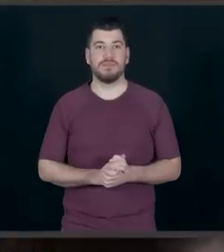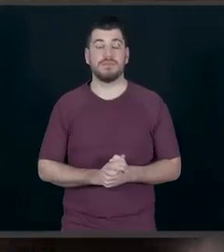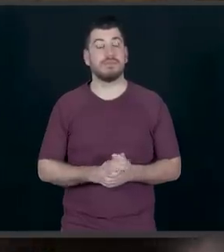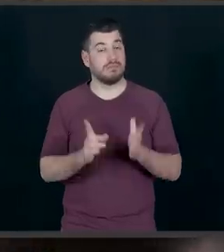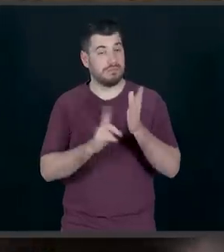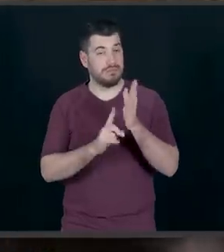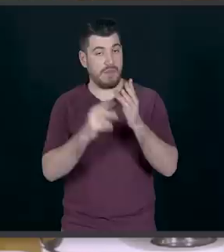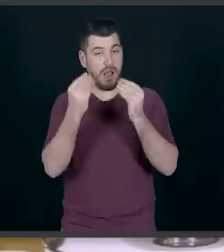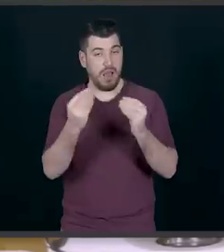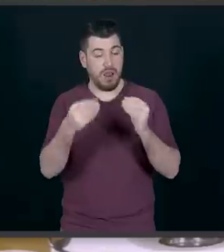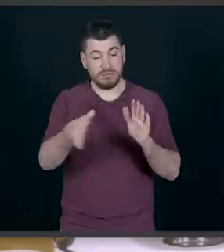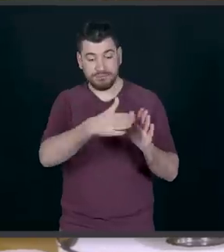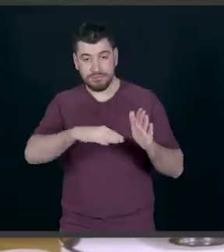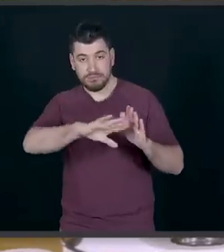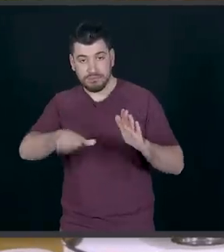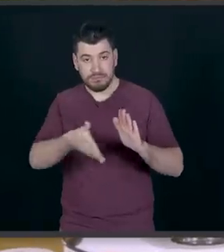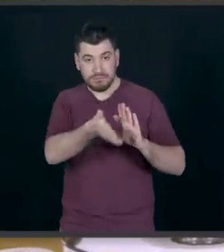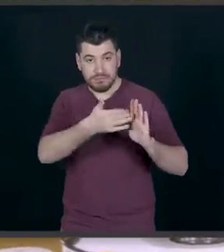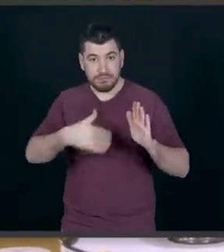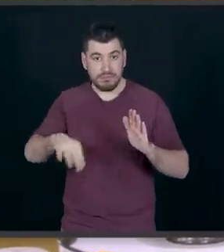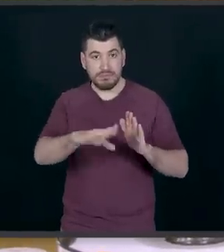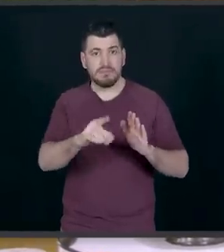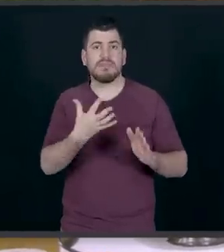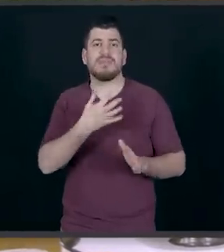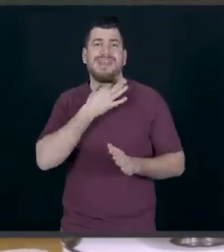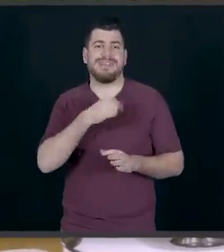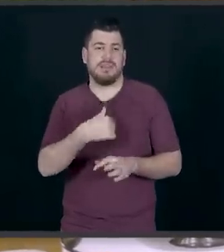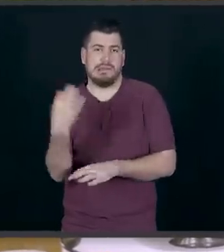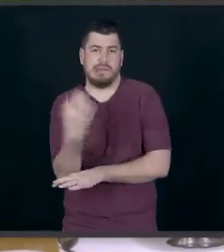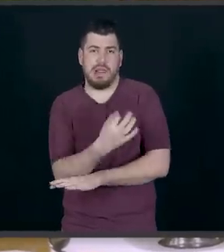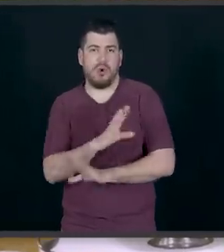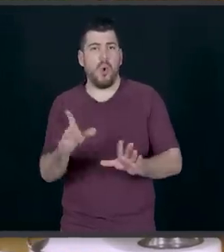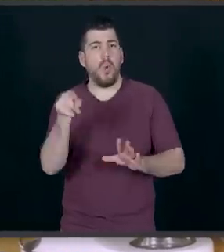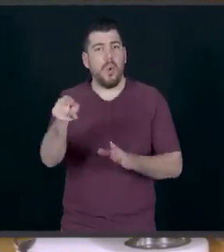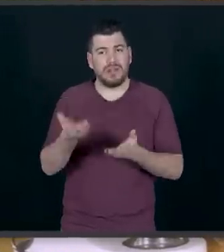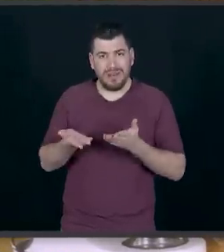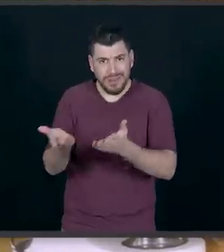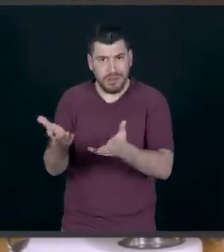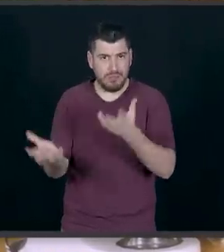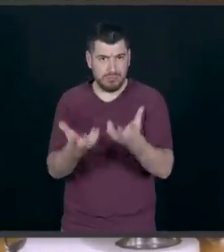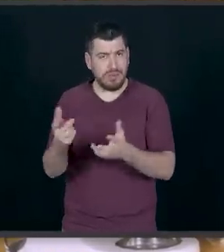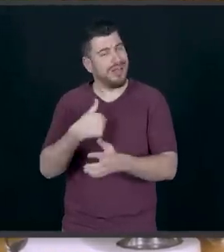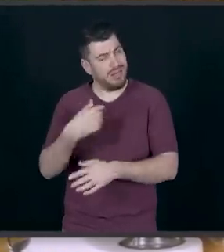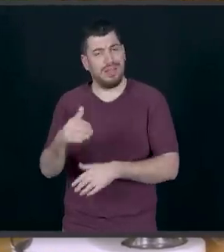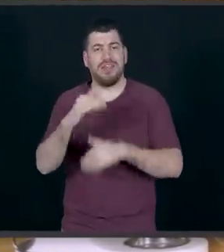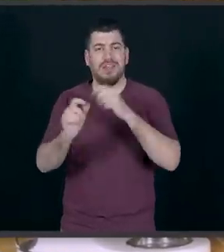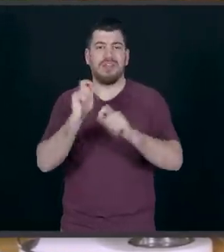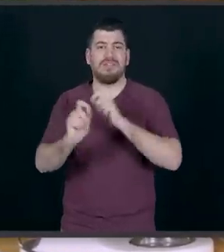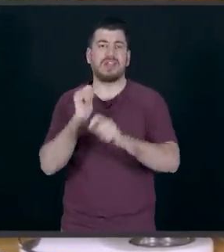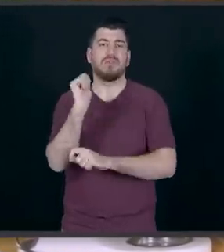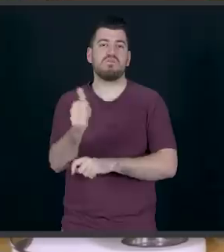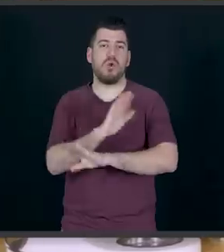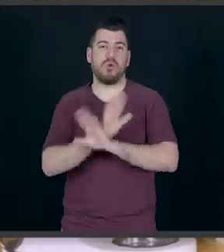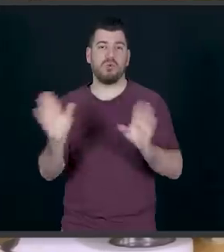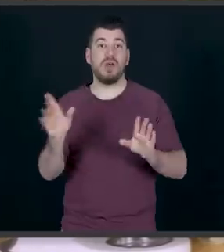Απλώνουμε καλά με μία σπάτουλα. Δεν είναι ανάγκη να το κάνετε τέλειο, καθώς ψήνετε θα γίνει τέλειο από μόνο του. Και σε